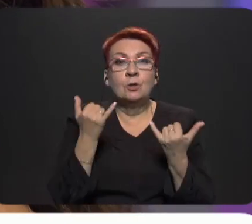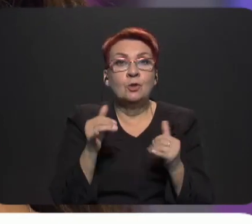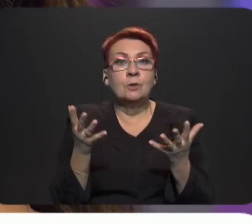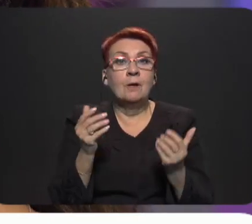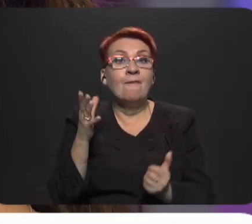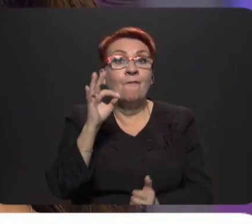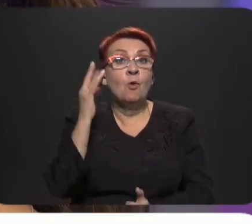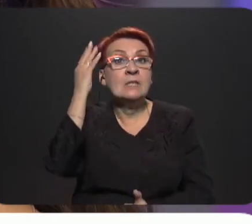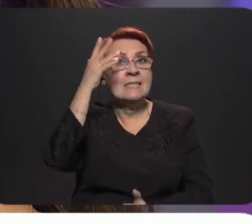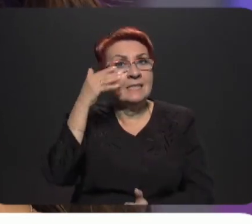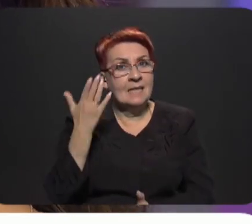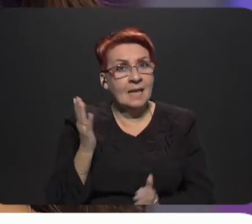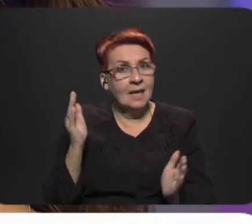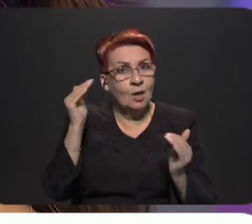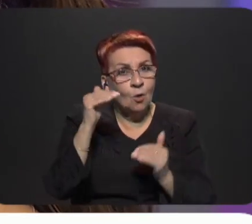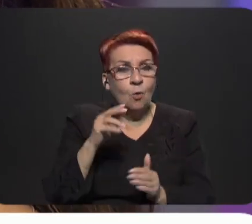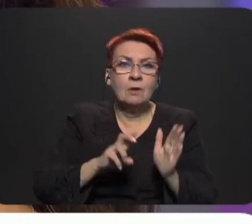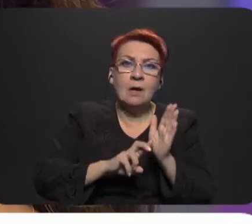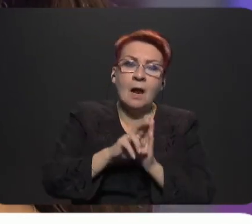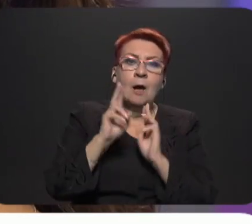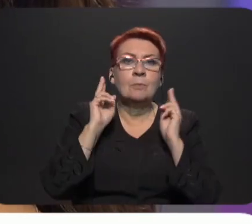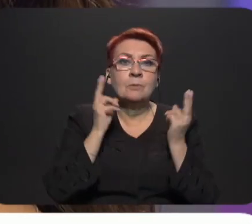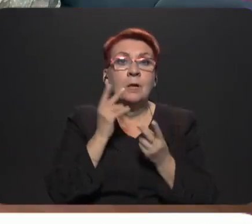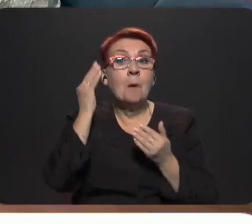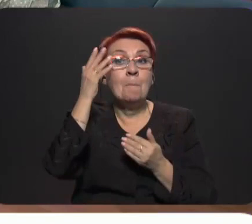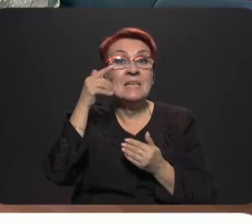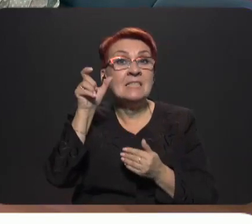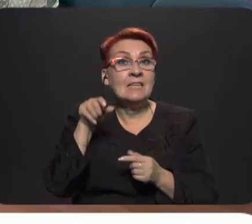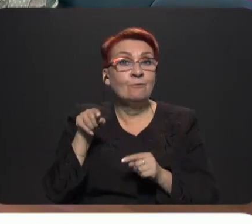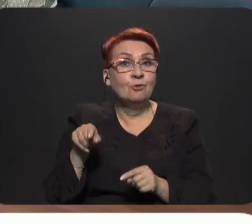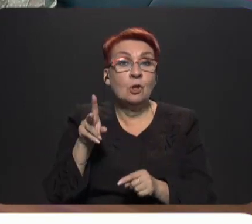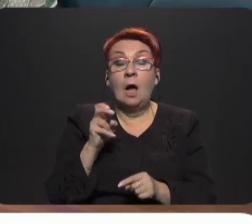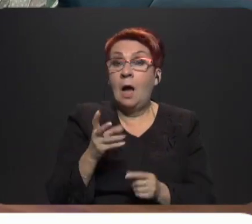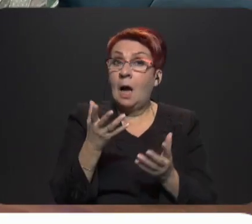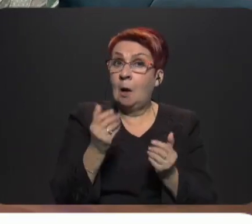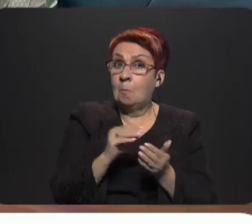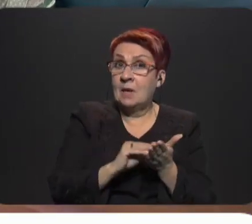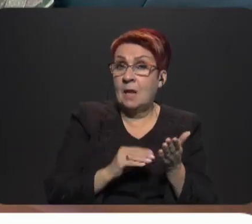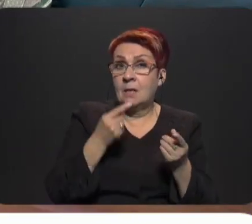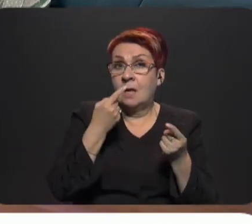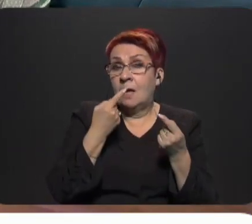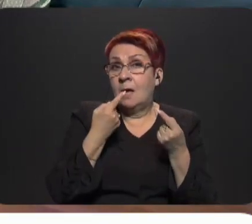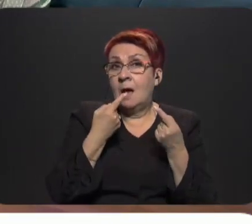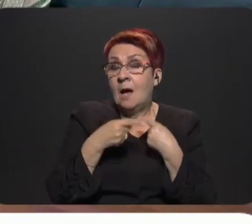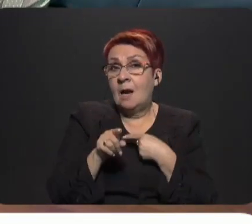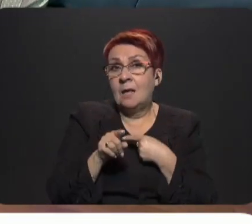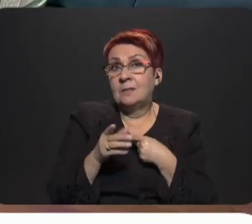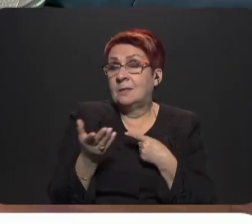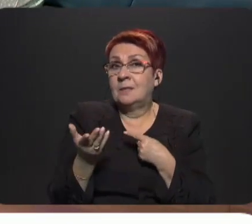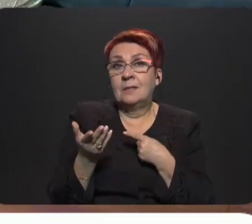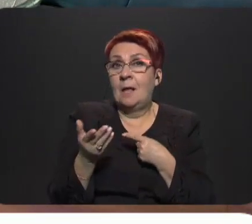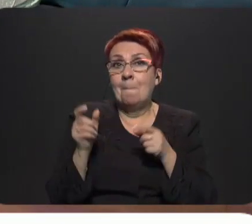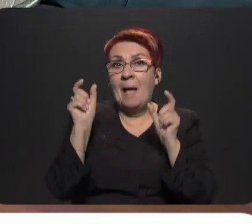во сне, необходимости основания храма, монастыря приснившемуся. Как принять такое разнополосное отношение к